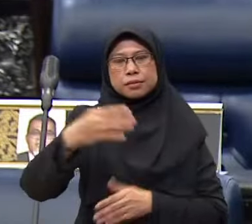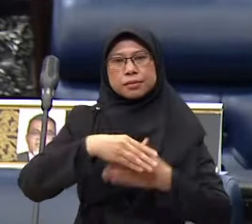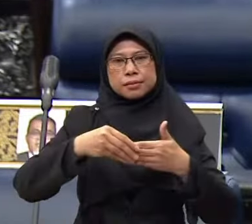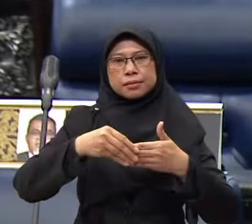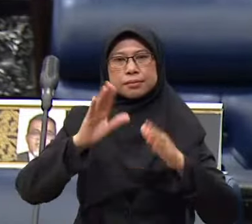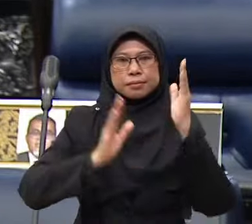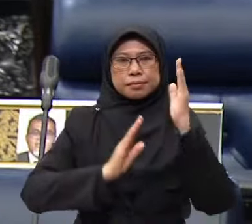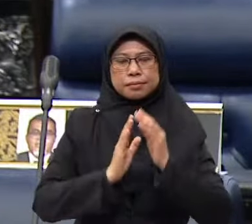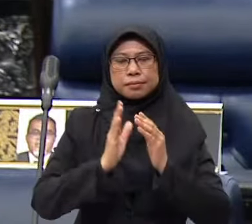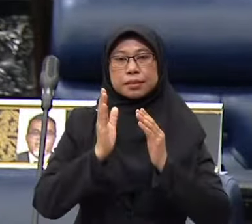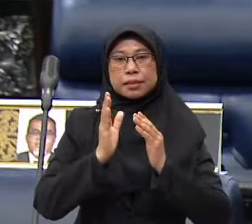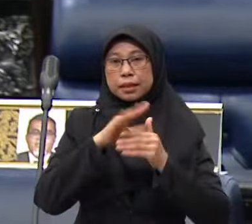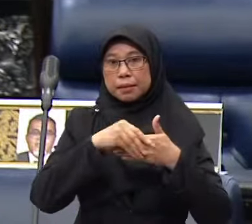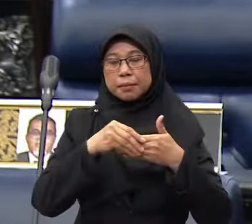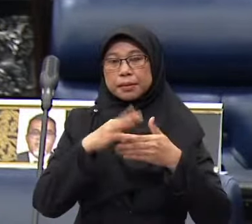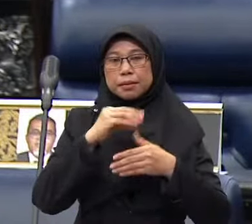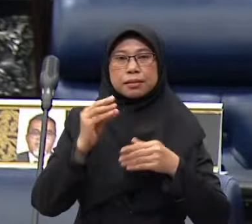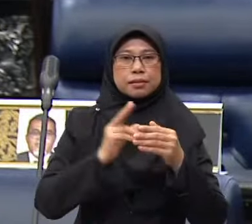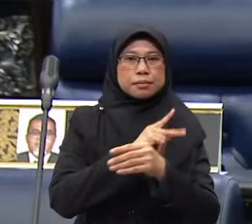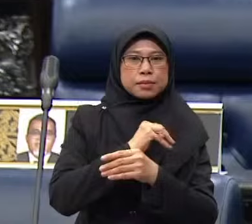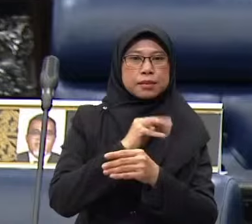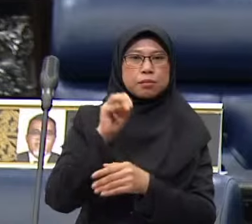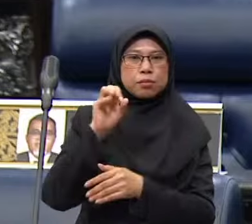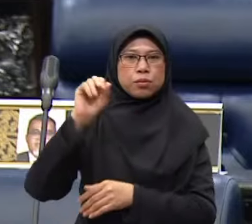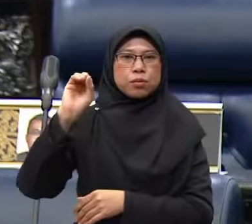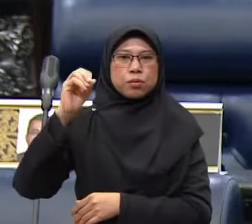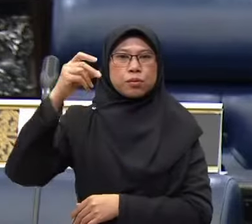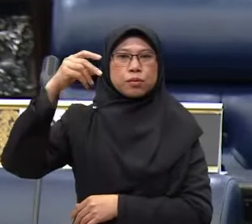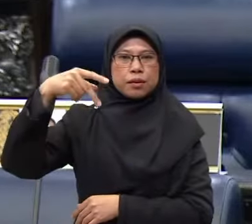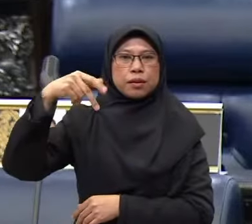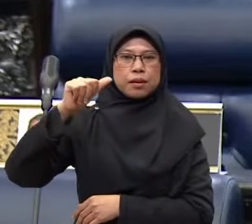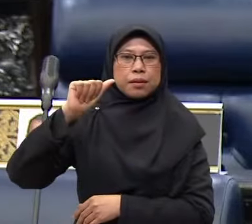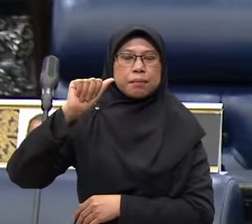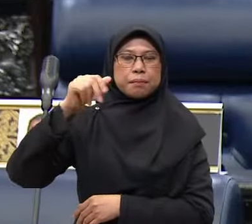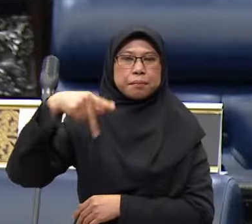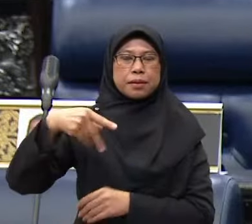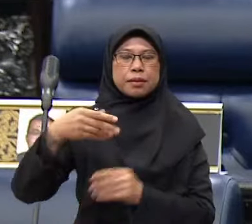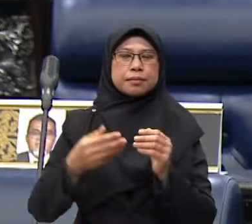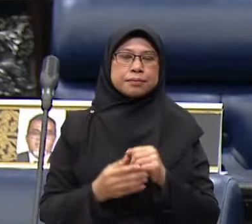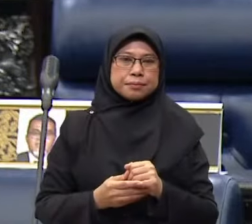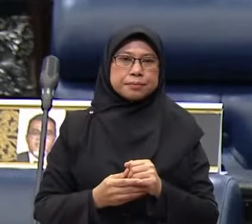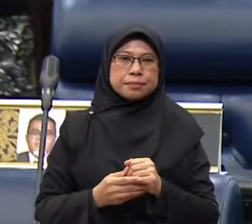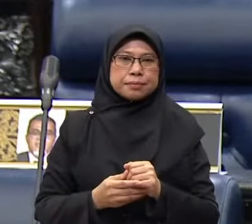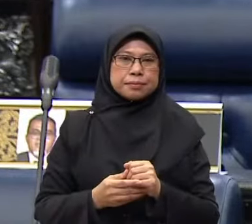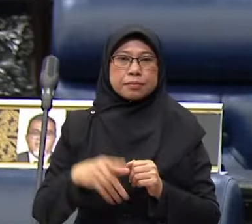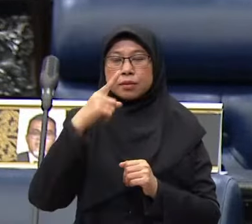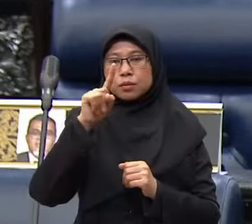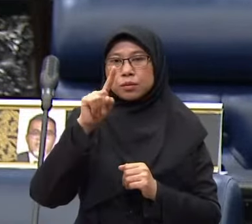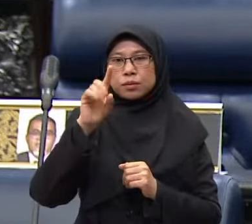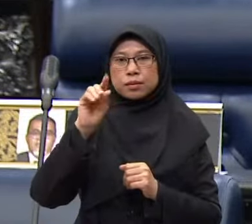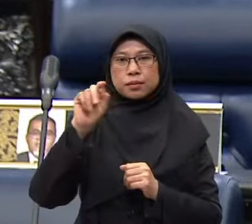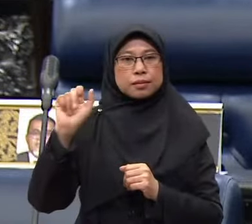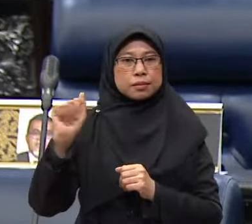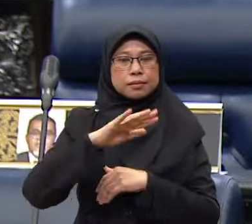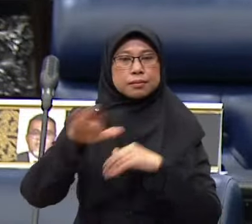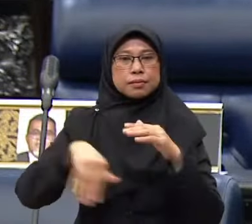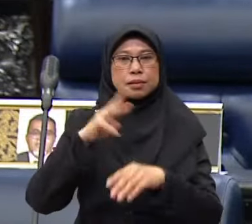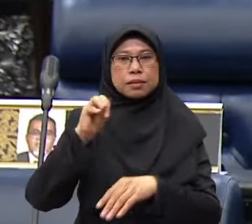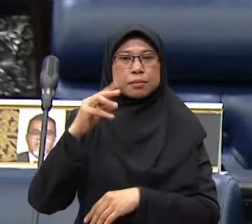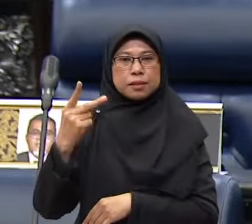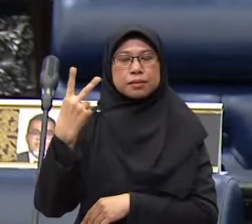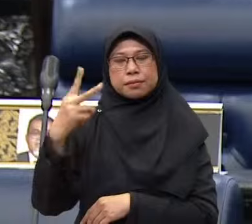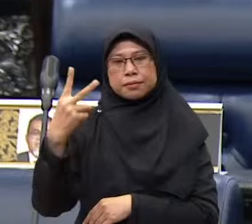juta Kementerian juga melalui Mo dalam usaha membangunkan pangkalan ta biojisim sawit di bawah rancangan